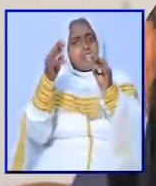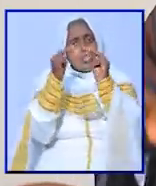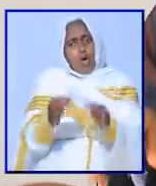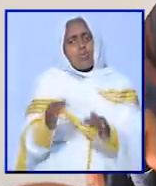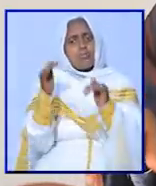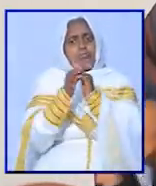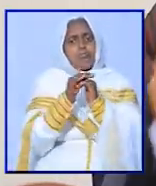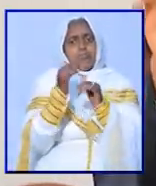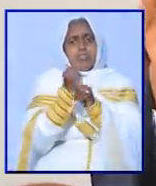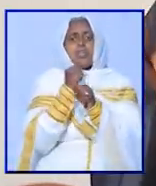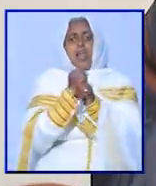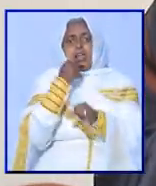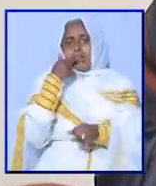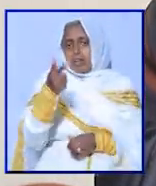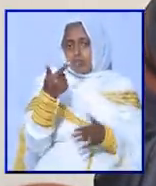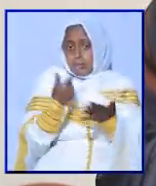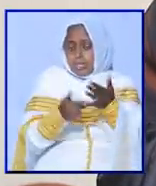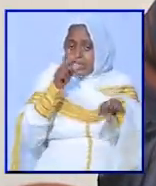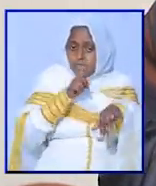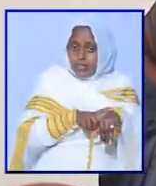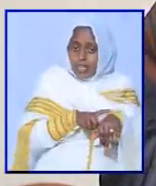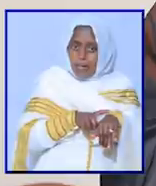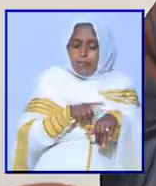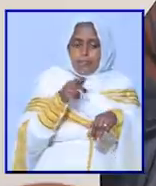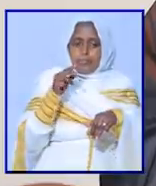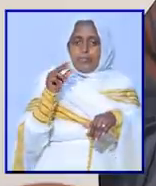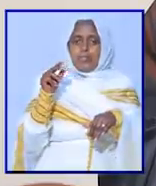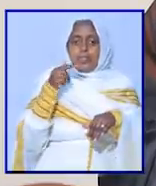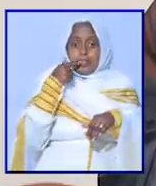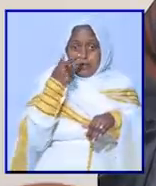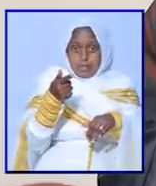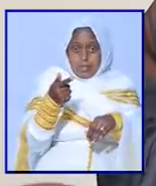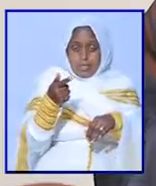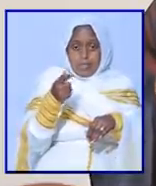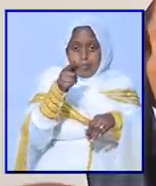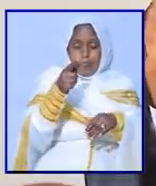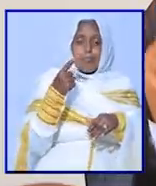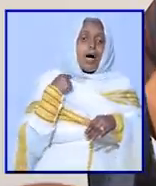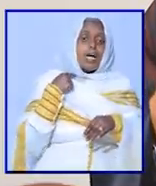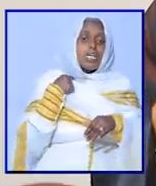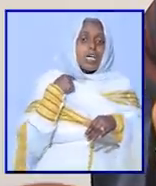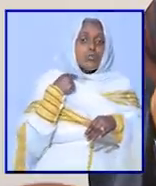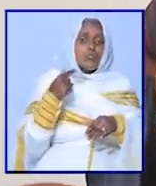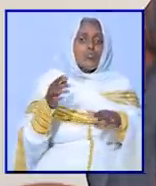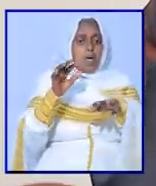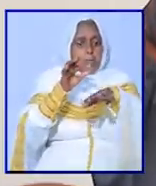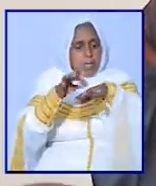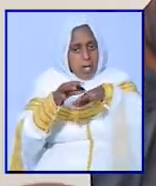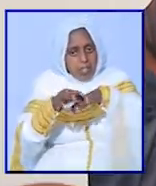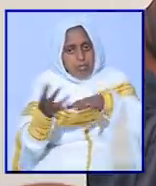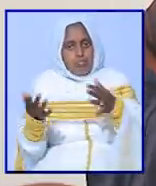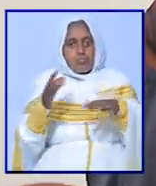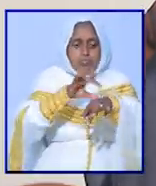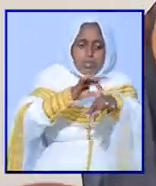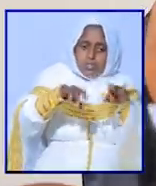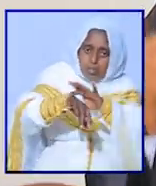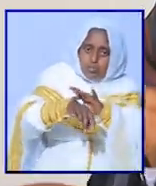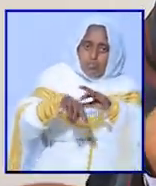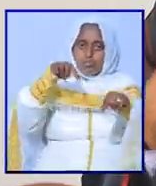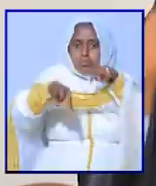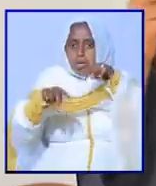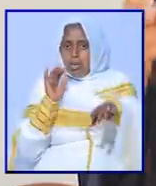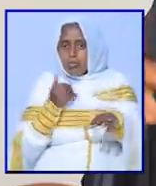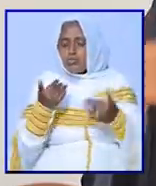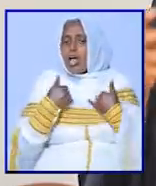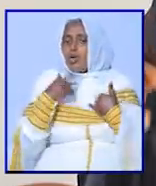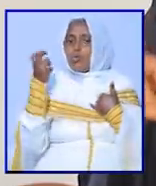እንደሆነ አናውቅምና ጣወስራልን አሉ። እና በዚህ ጊዜ በሉ እንግዲያውስ ባንገታችሁ